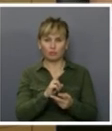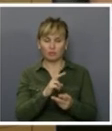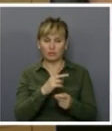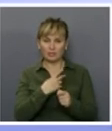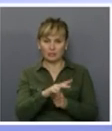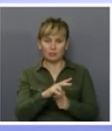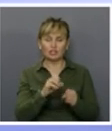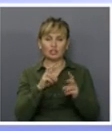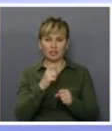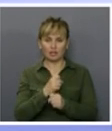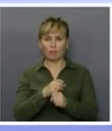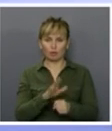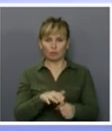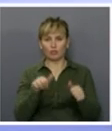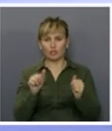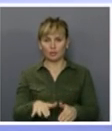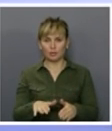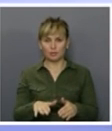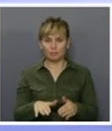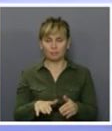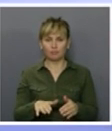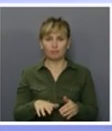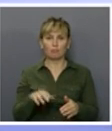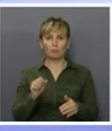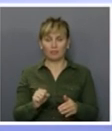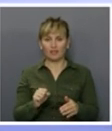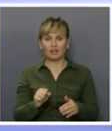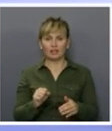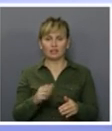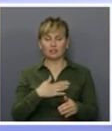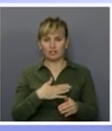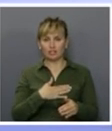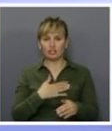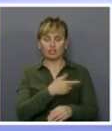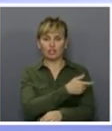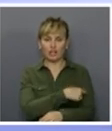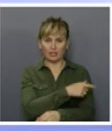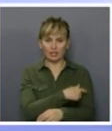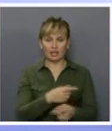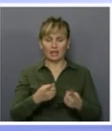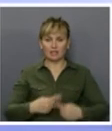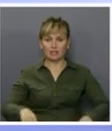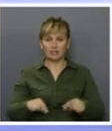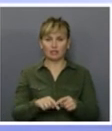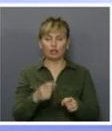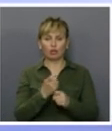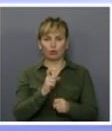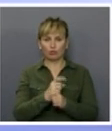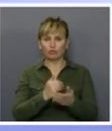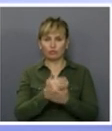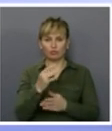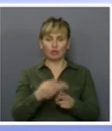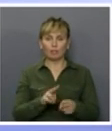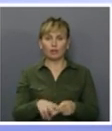будем расставлять как бы все точки над «и». А социальная ответственность наших членов ассоциации, она очень высокая, поэтому